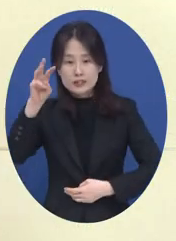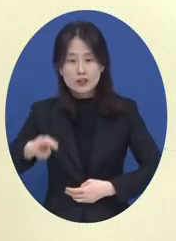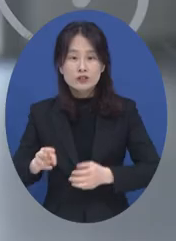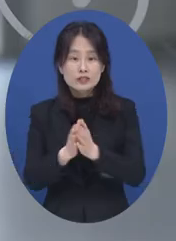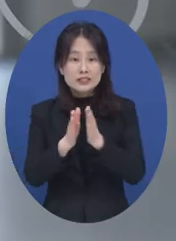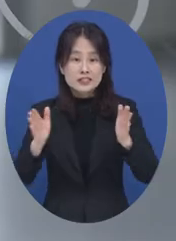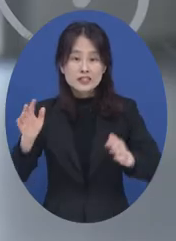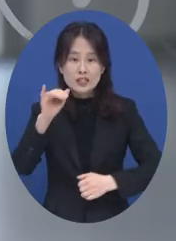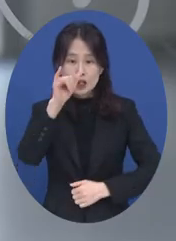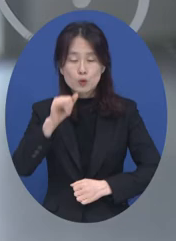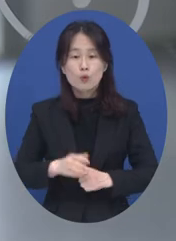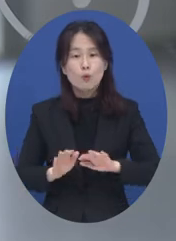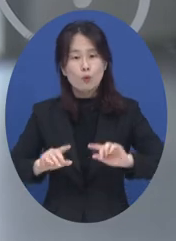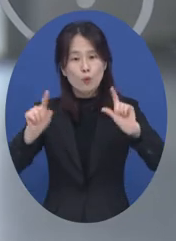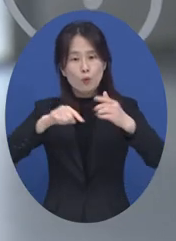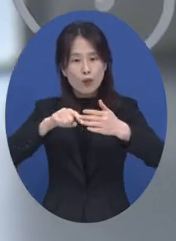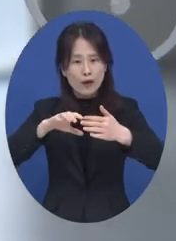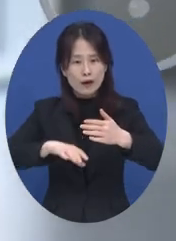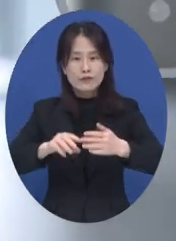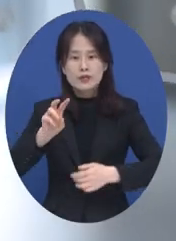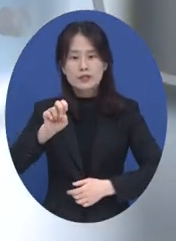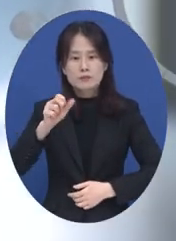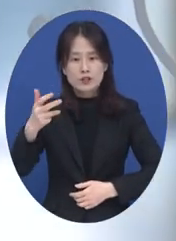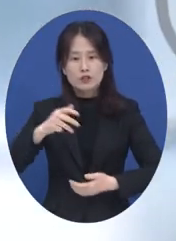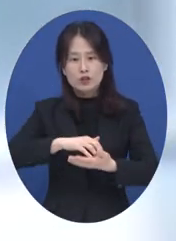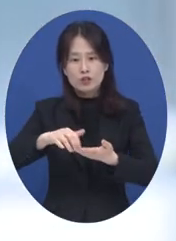이천에서 서비스가 시작됐고 올해 안으로 도내